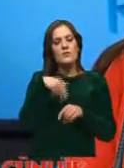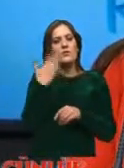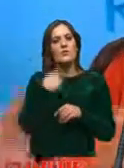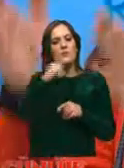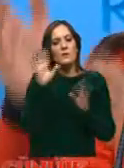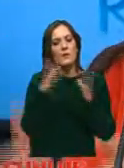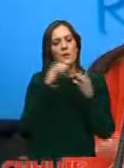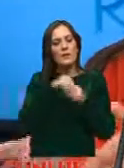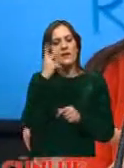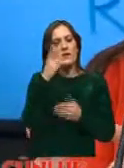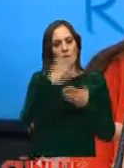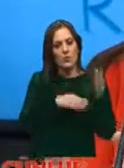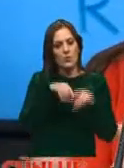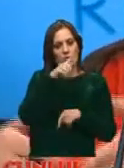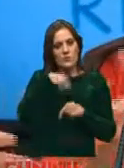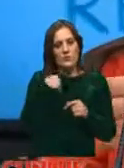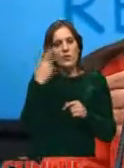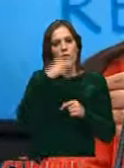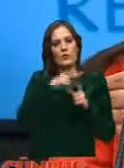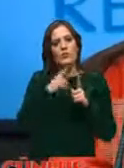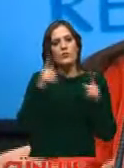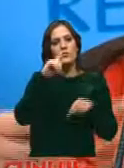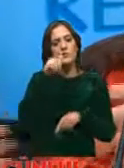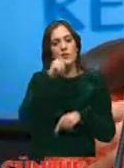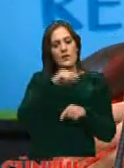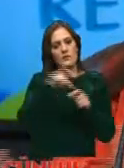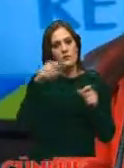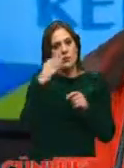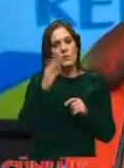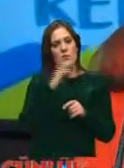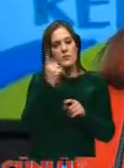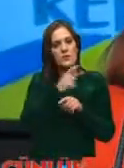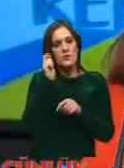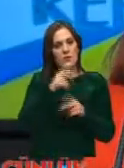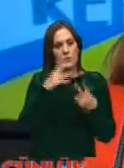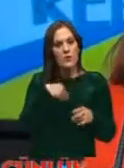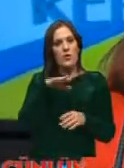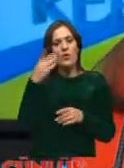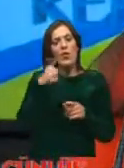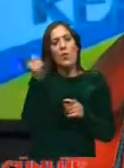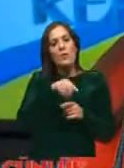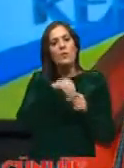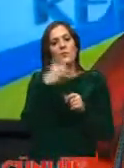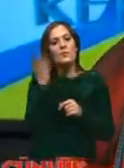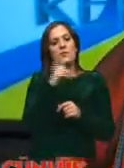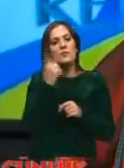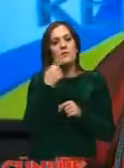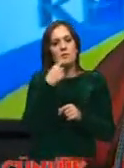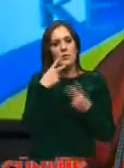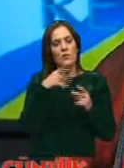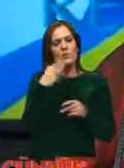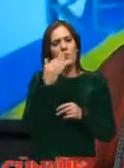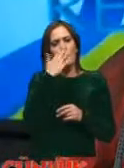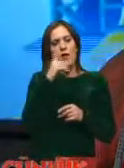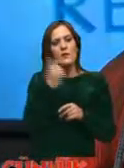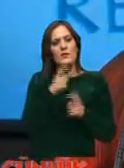parti ikiye böldüğümüzde koroyu uzun bir ses tutabilir. Başka bir şey yapabilir. Öbür parti başka bir şey söyleyebilir. Bu çok doğal bir şekilde